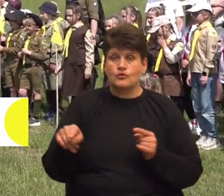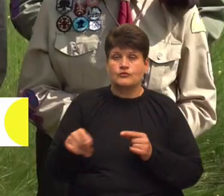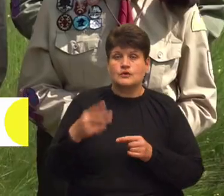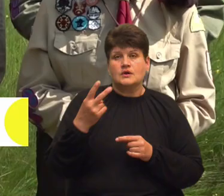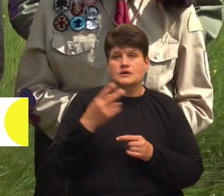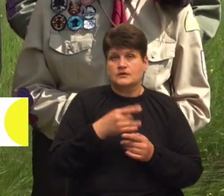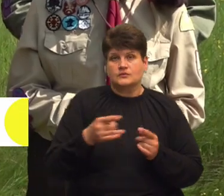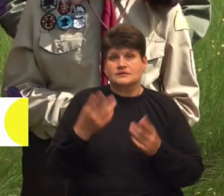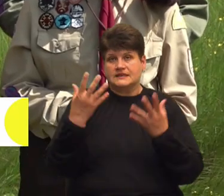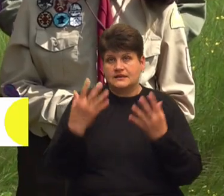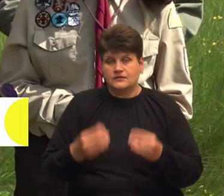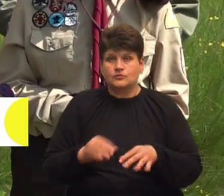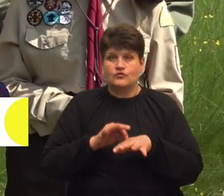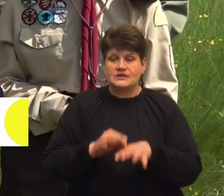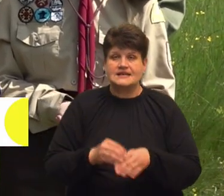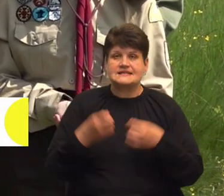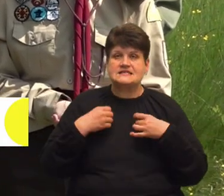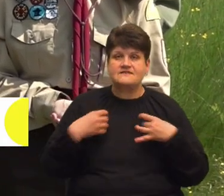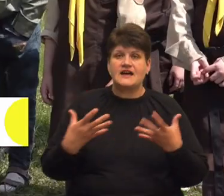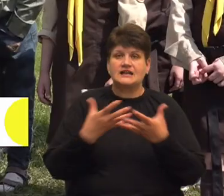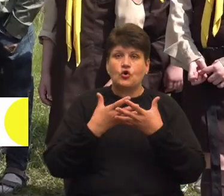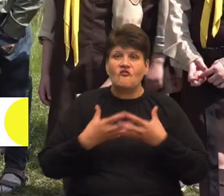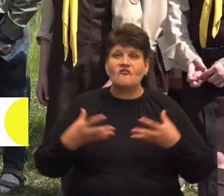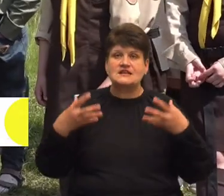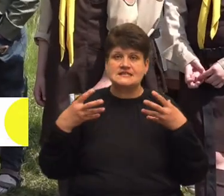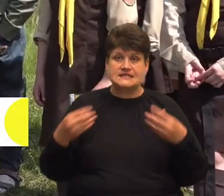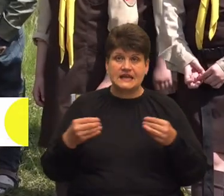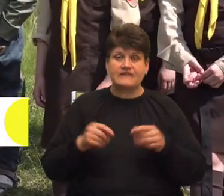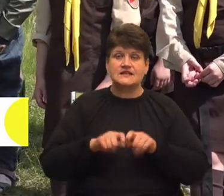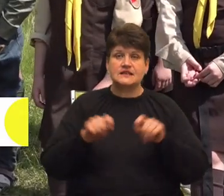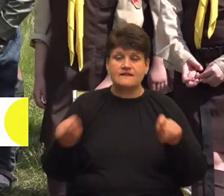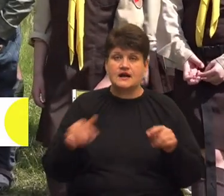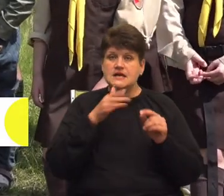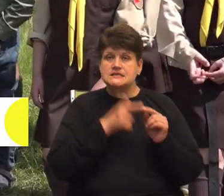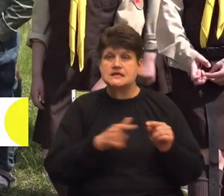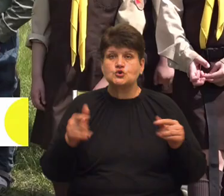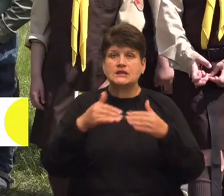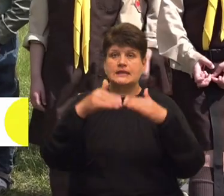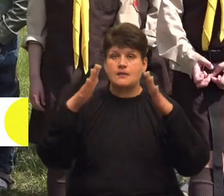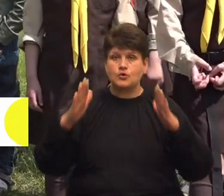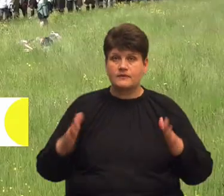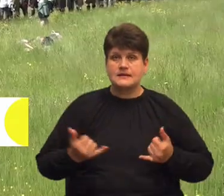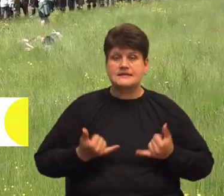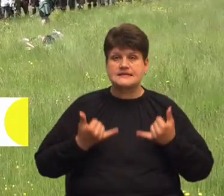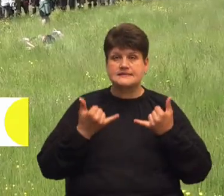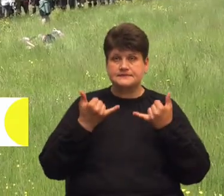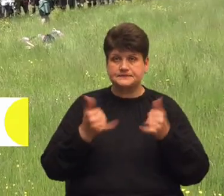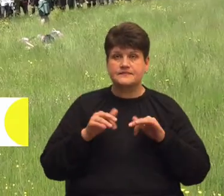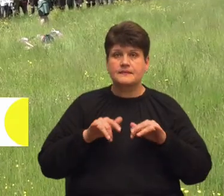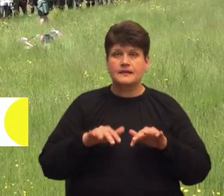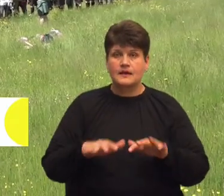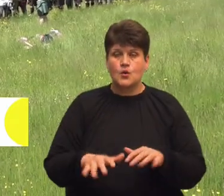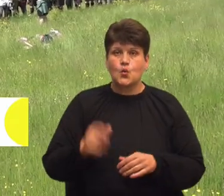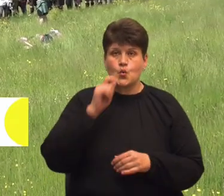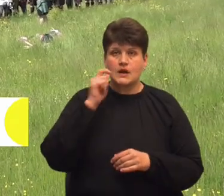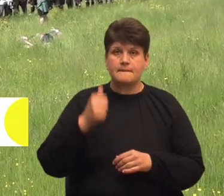весни яким щороку відкривають сезон літнього таборування цього року захід присвятили українським бійцям тому він відбувається під